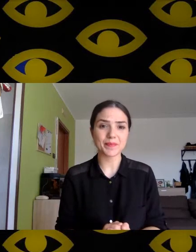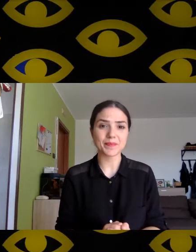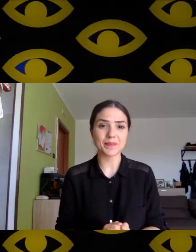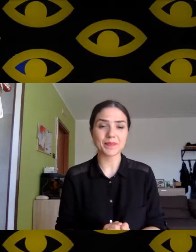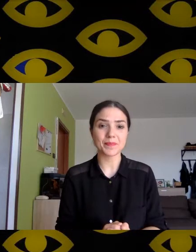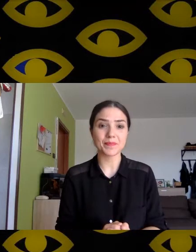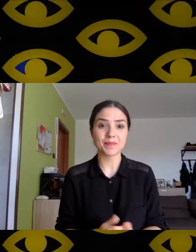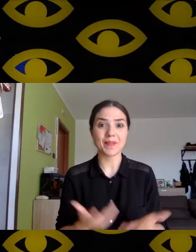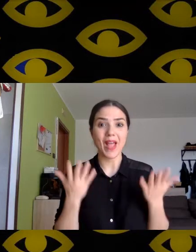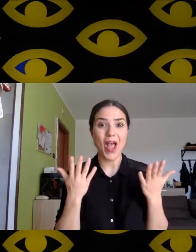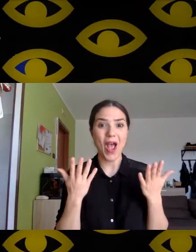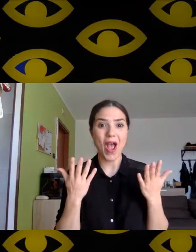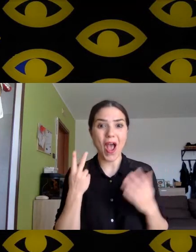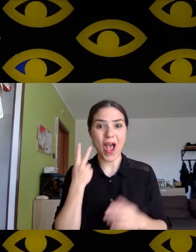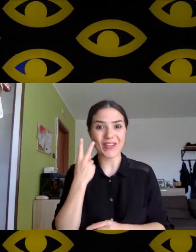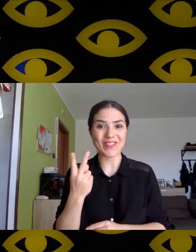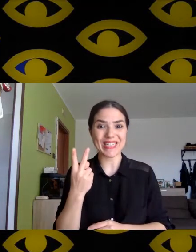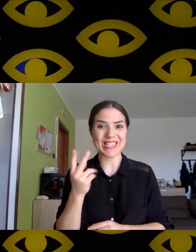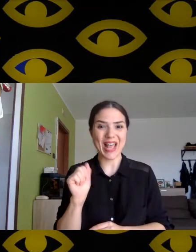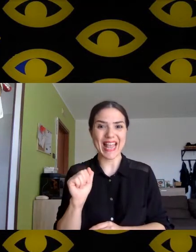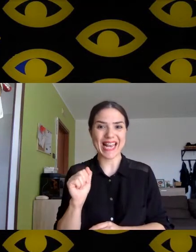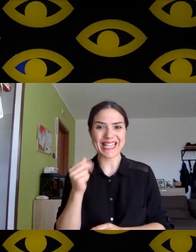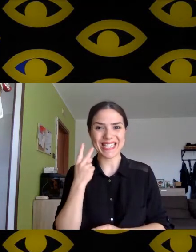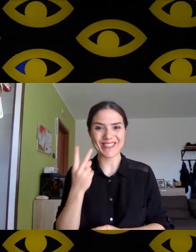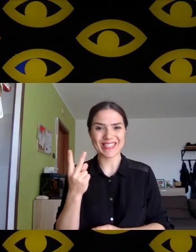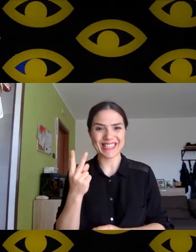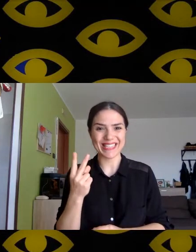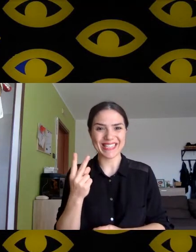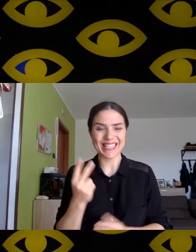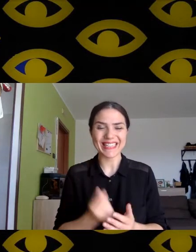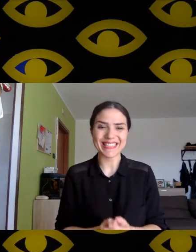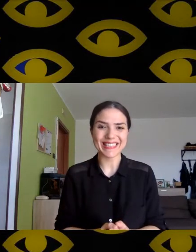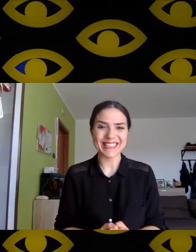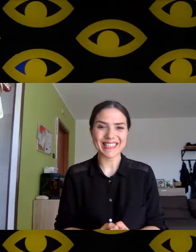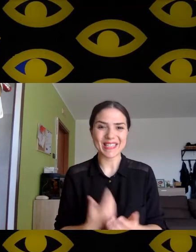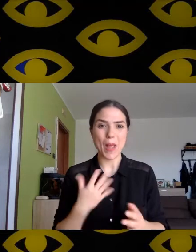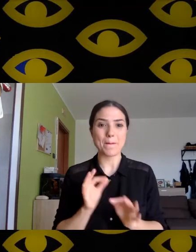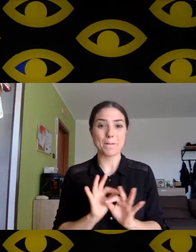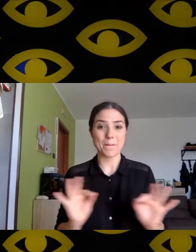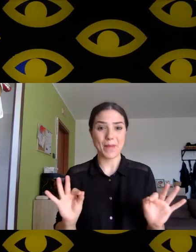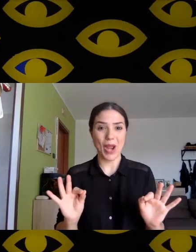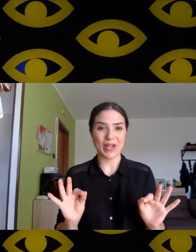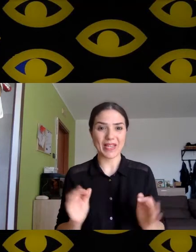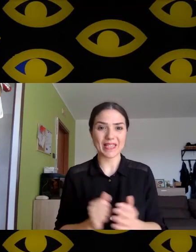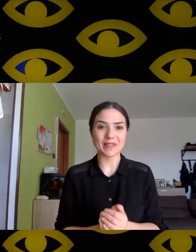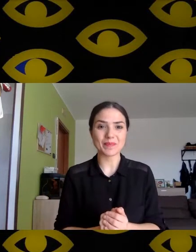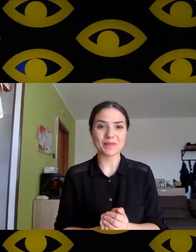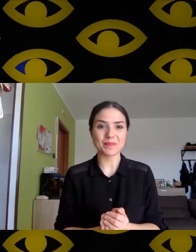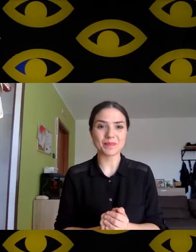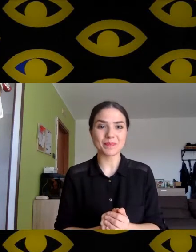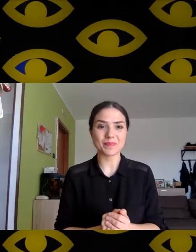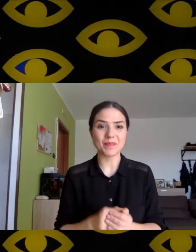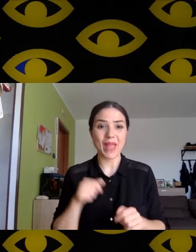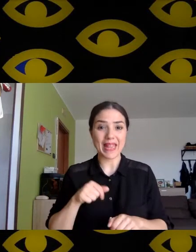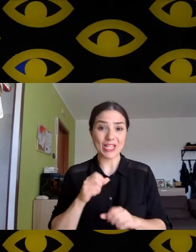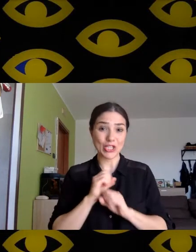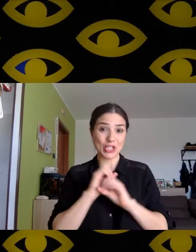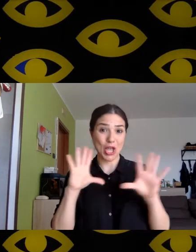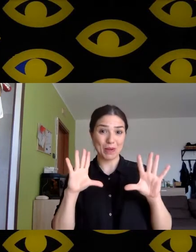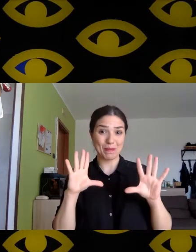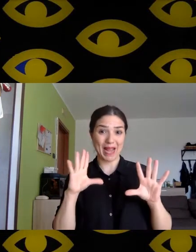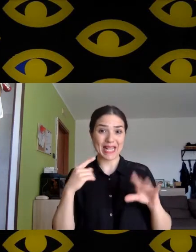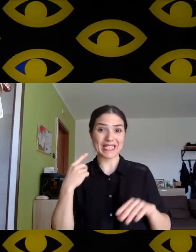ragazzi, eccoci qua, l'ho vista, quindi ok, ci siamo pronti, però prima farò sparire sia me che Monica,